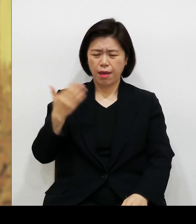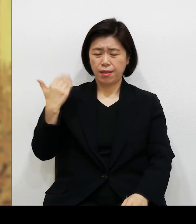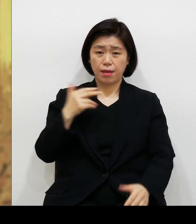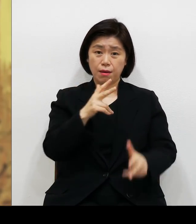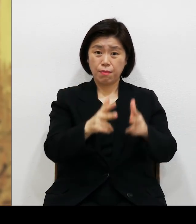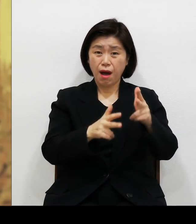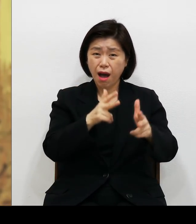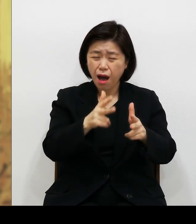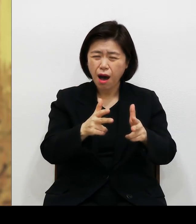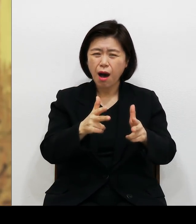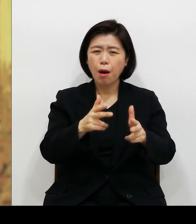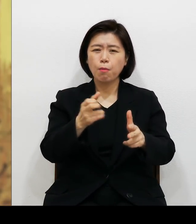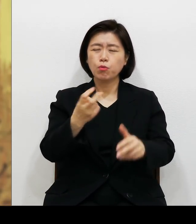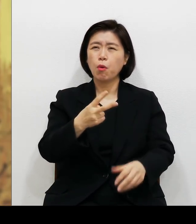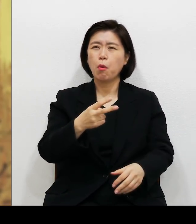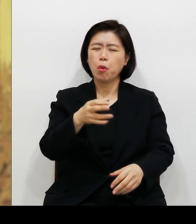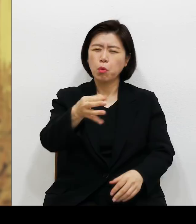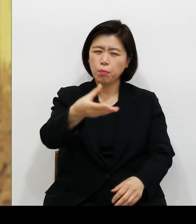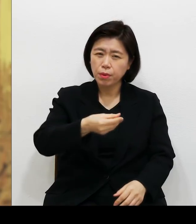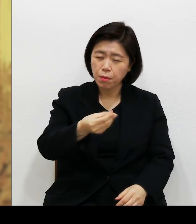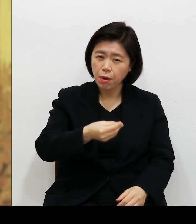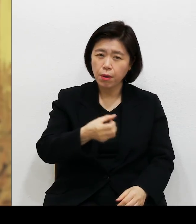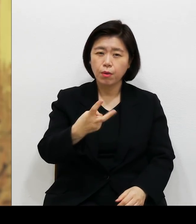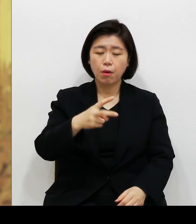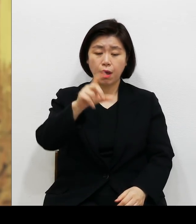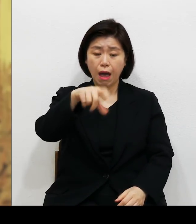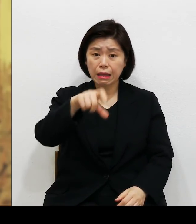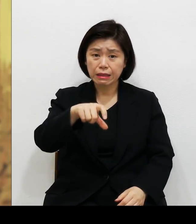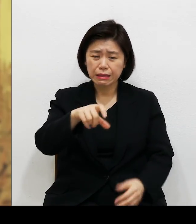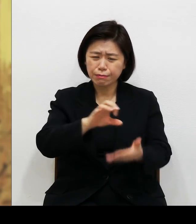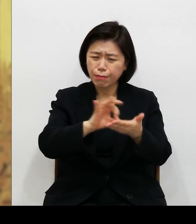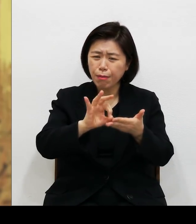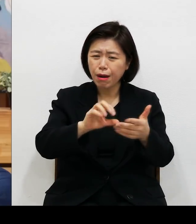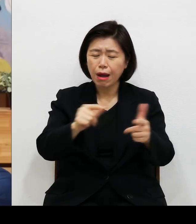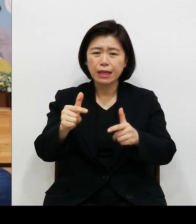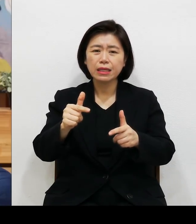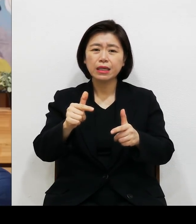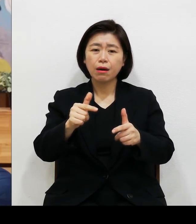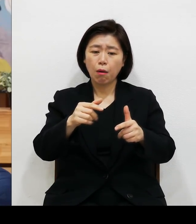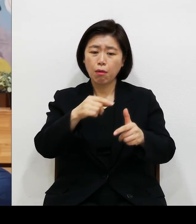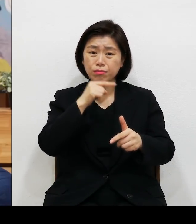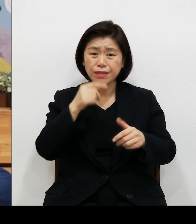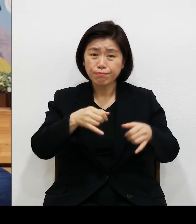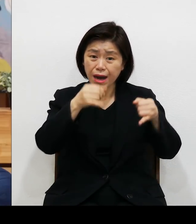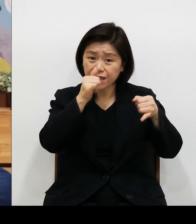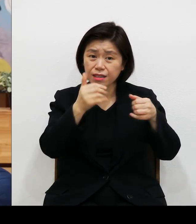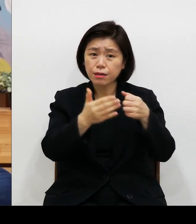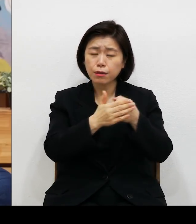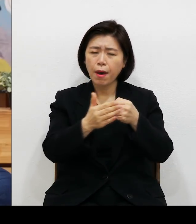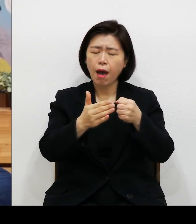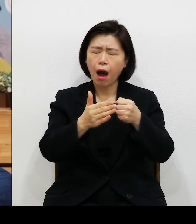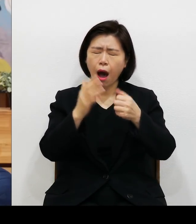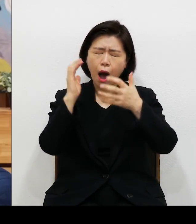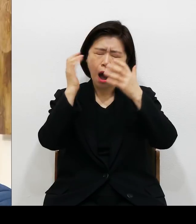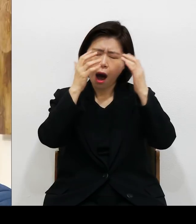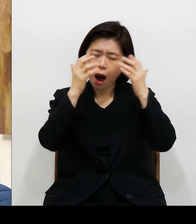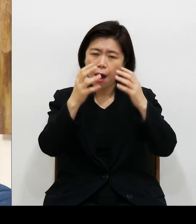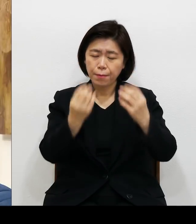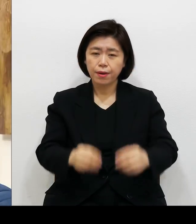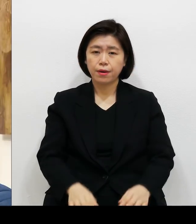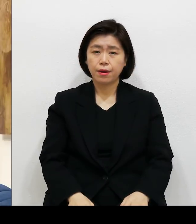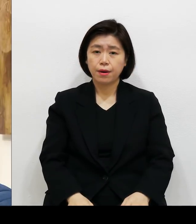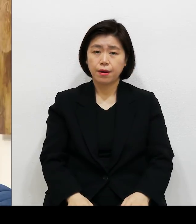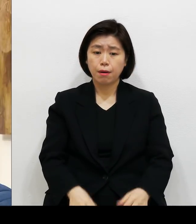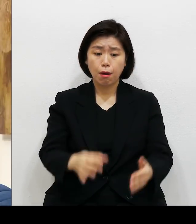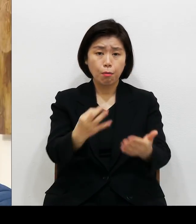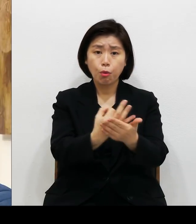또 카드도 있었을 거고 하니까 이제 막 복잡한 생각이 드는 거예요. 네. 그러면서 돈을 당장 수입은